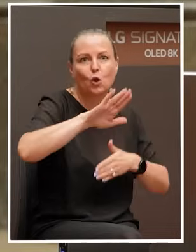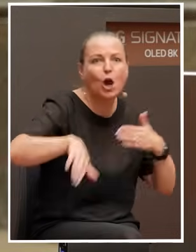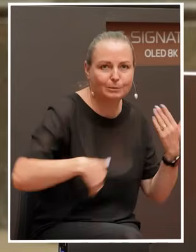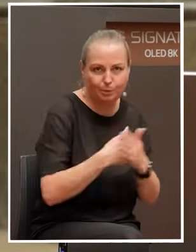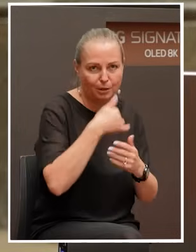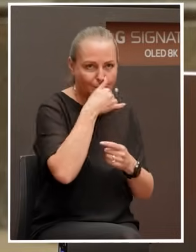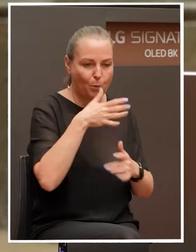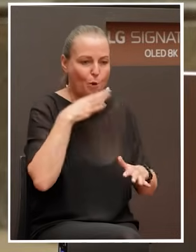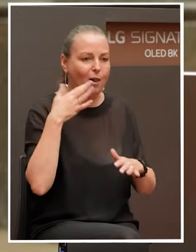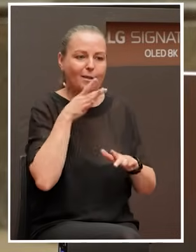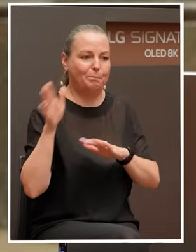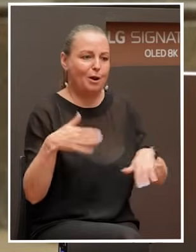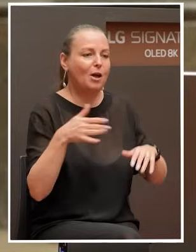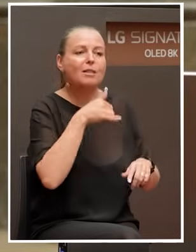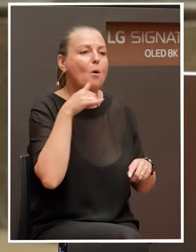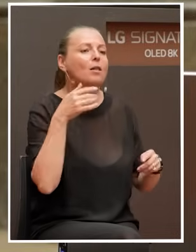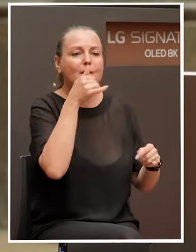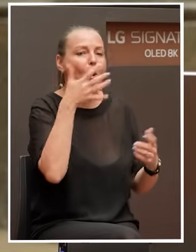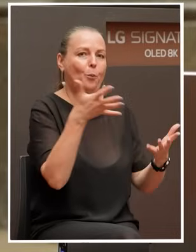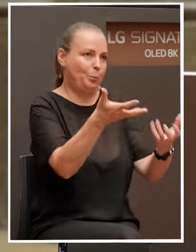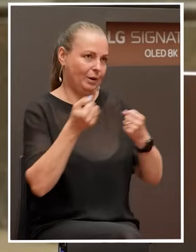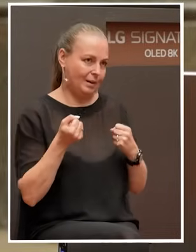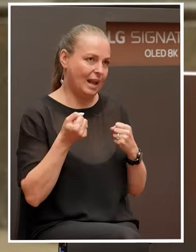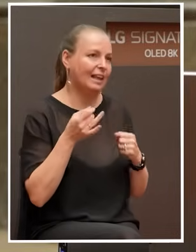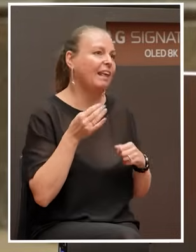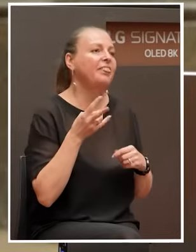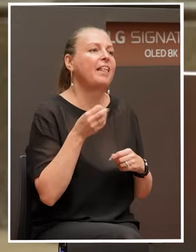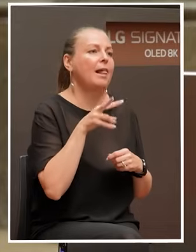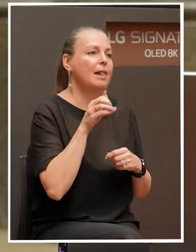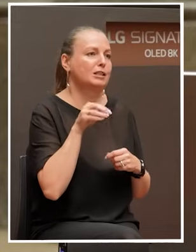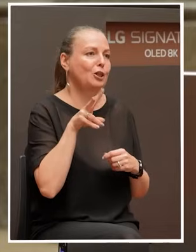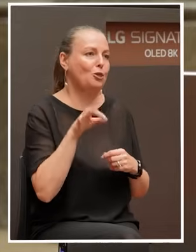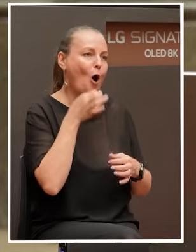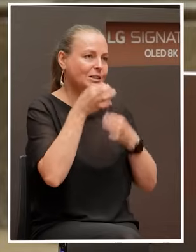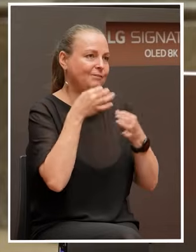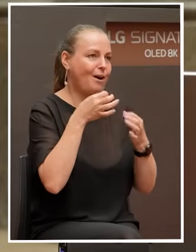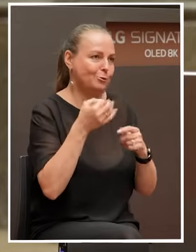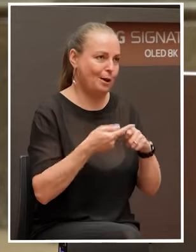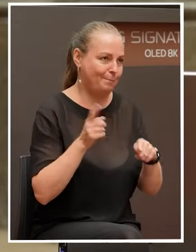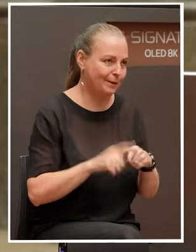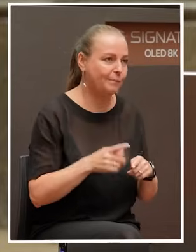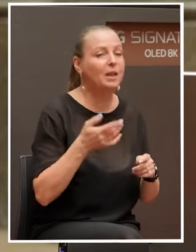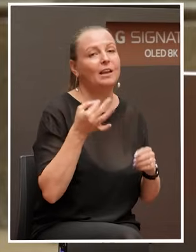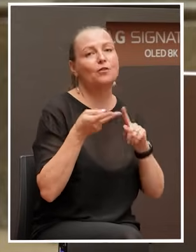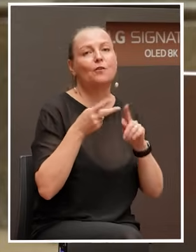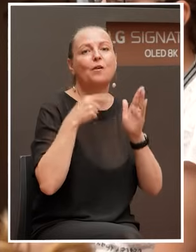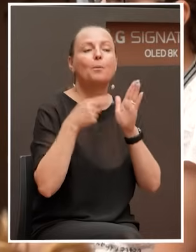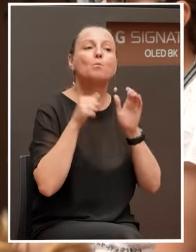бубновый валет, да, и откликаются как-то не очень лестно. А второй вопрос, можно ли назвать